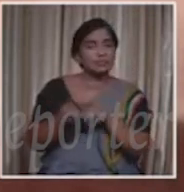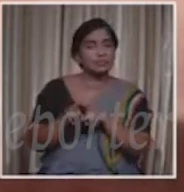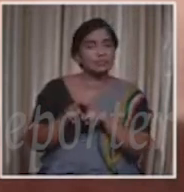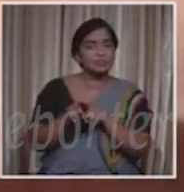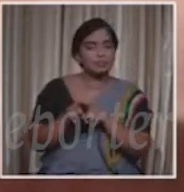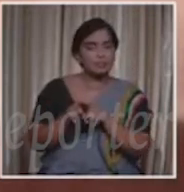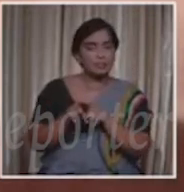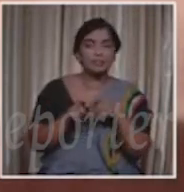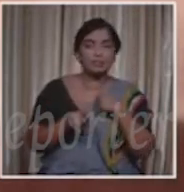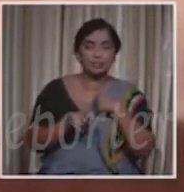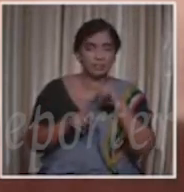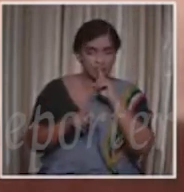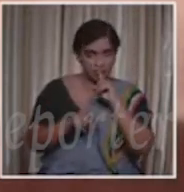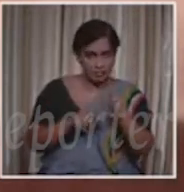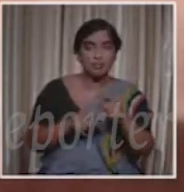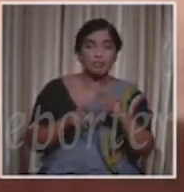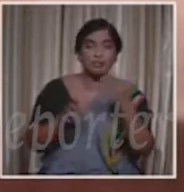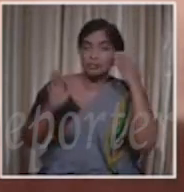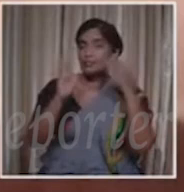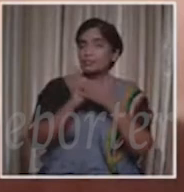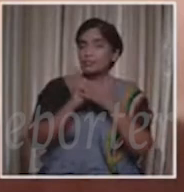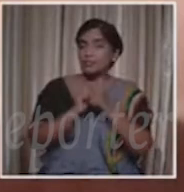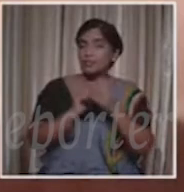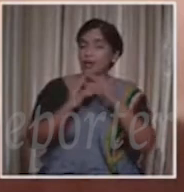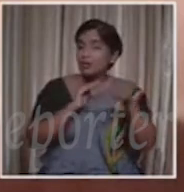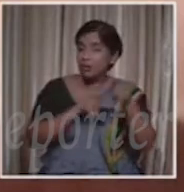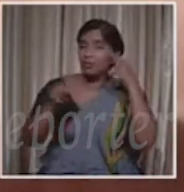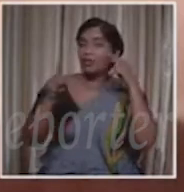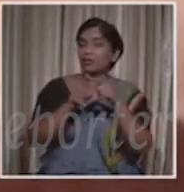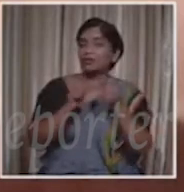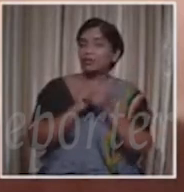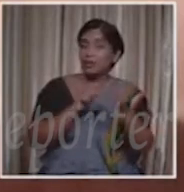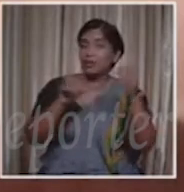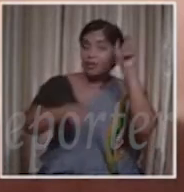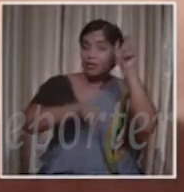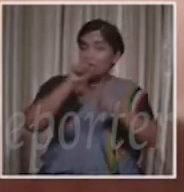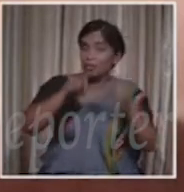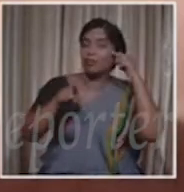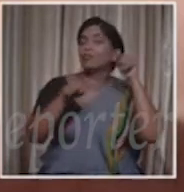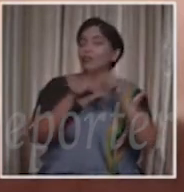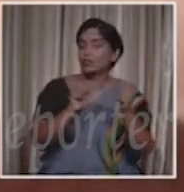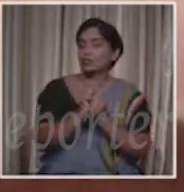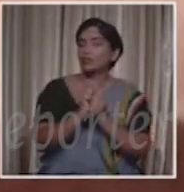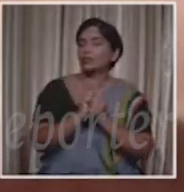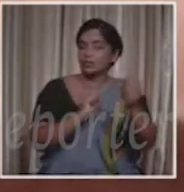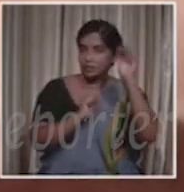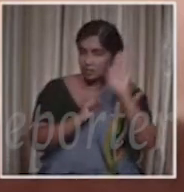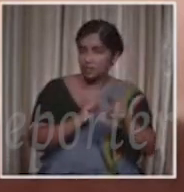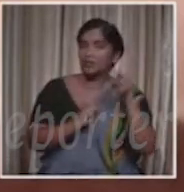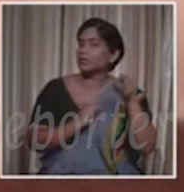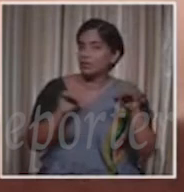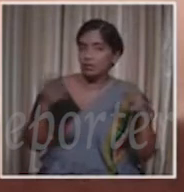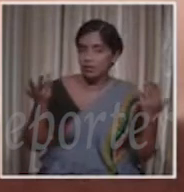තමයි මම කියන්නේ මේ සම්බන්ධයෙන් තමුන්නාන්සලා ගම්මට්ටමින් මේ දේවල් වලට සම්බන්ධ වෙච්ච අය සම්බන්ධයෙන් තමුන්නාන්සලා ක්‍රියාමාර්ගයක් ගන්න. එහෙම